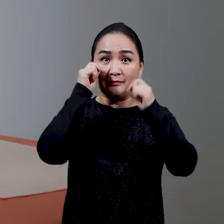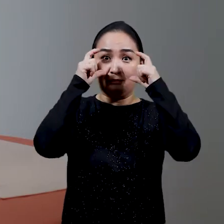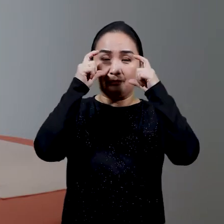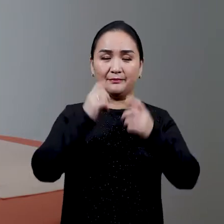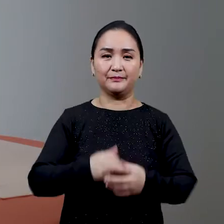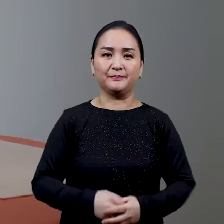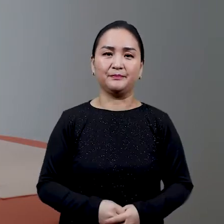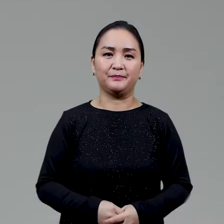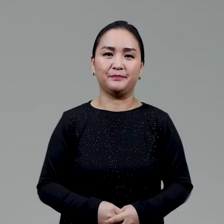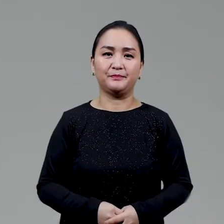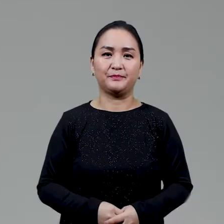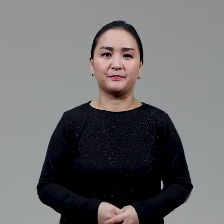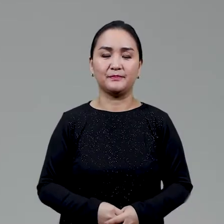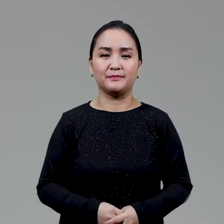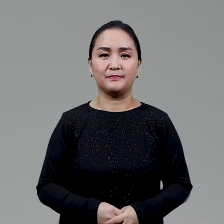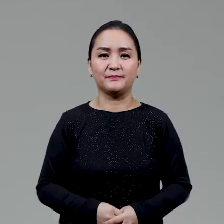чаддаггүй байлаа.